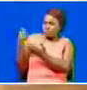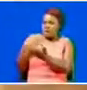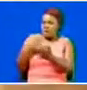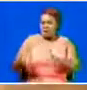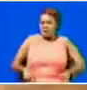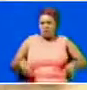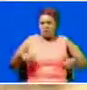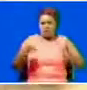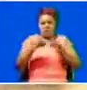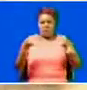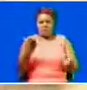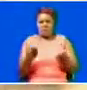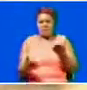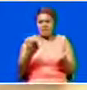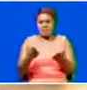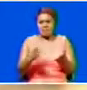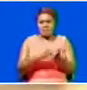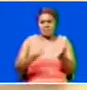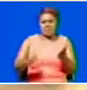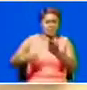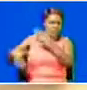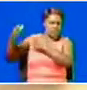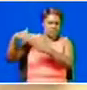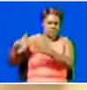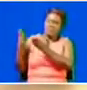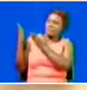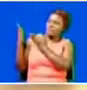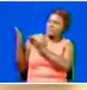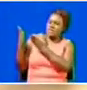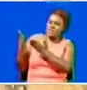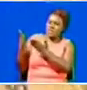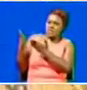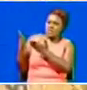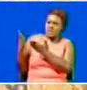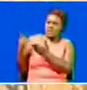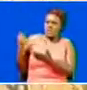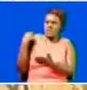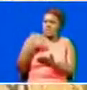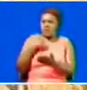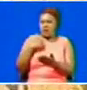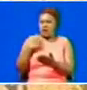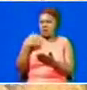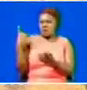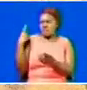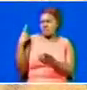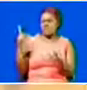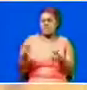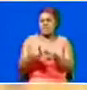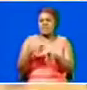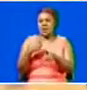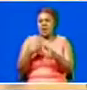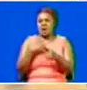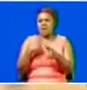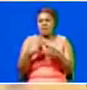maisha marefu, labda zilitwaliwa kitambo. Bidhaa hizi zimetiwa chapa ikiwemo tarehe na uzani wake.